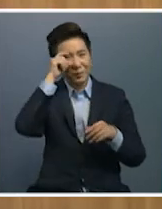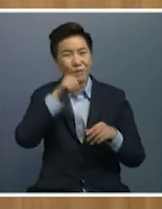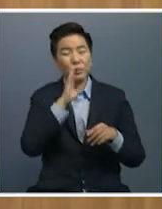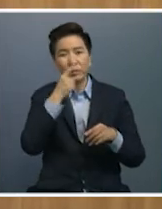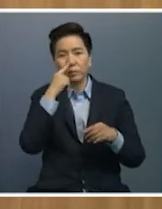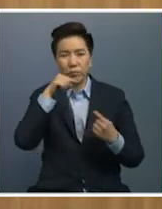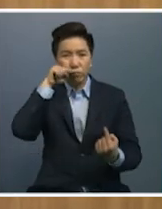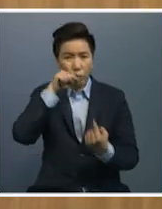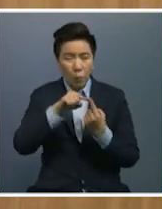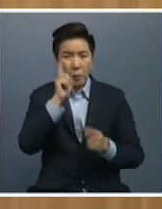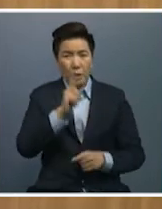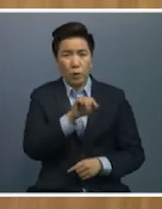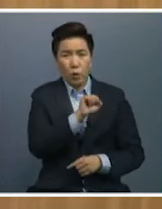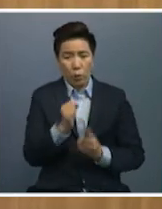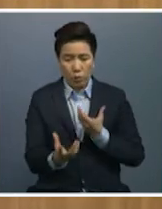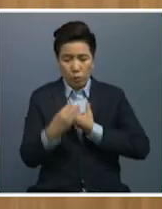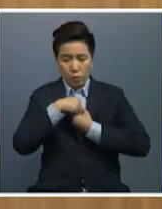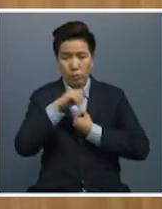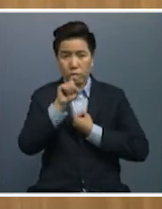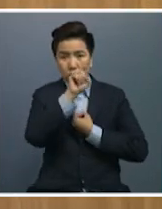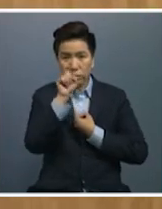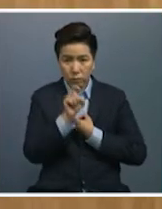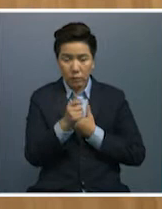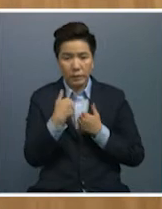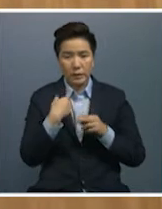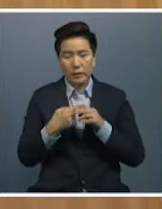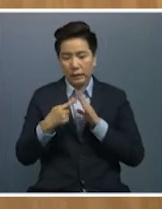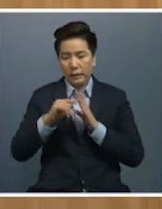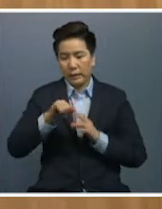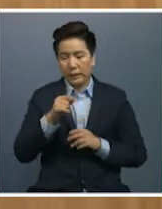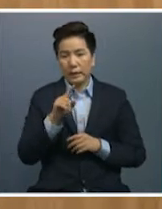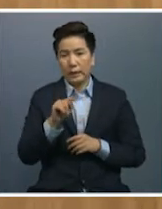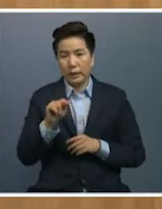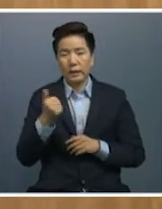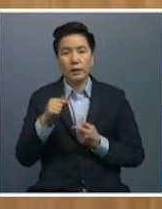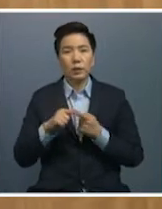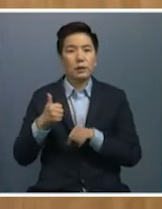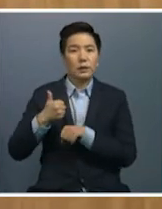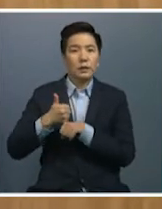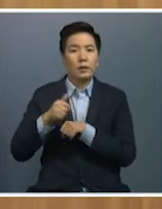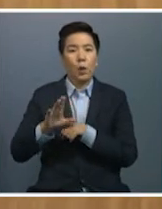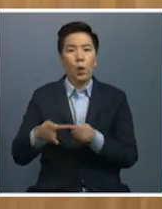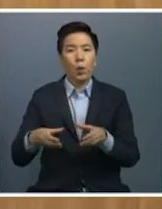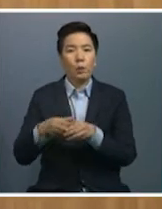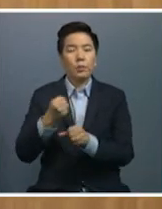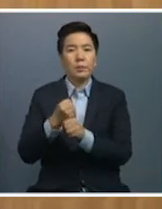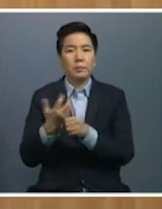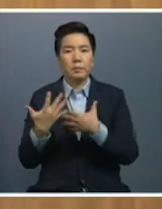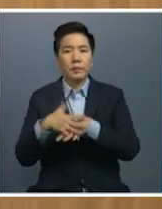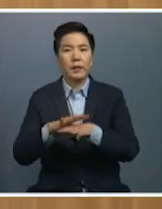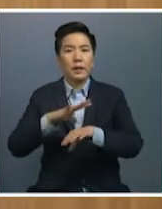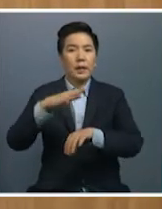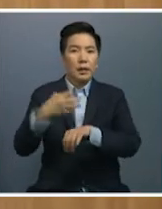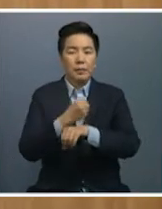เหมาะสมจึงพอที่จะเป็นศ.ต่อไปหรือไม่โดยมีนาย 7อายุกูลโภคารัตน์ผู้บังคับบัญชากลุ่มงานประสานการ